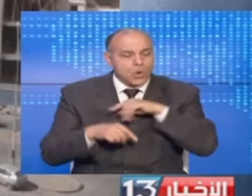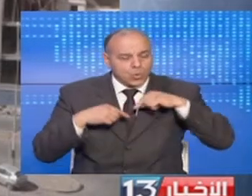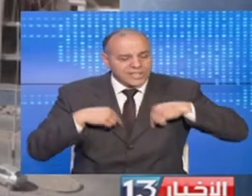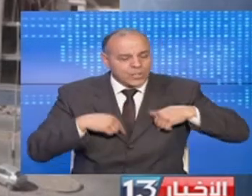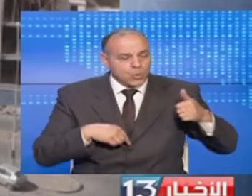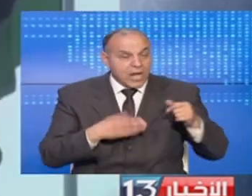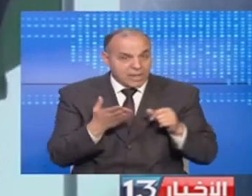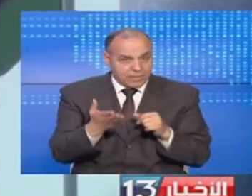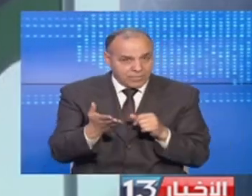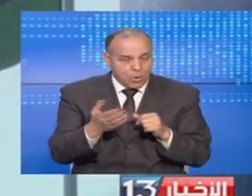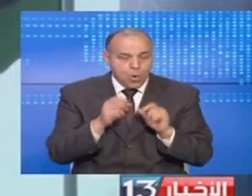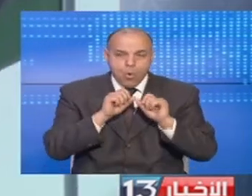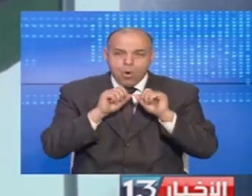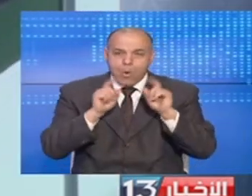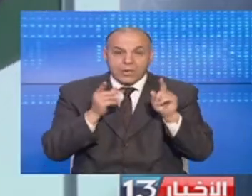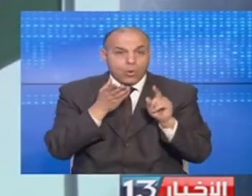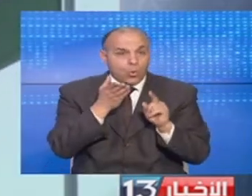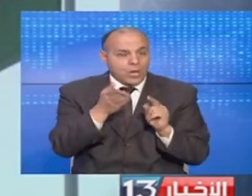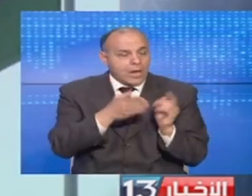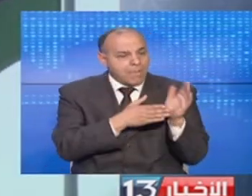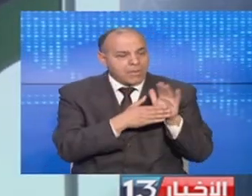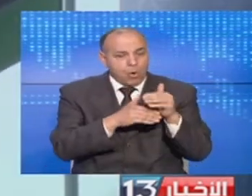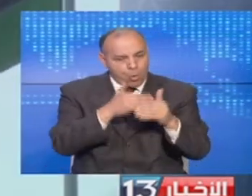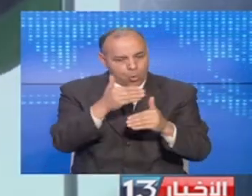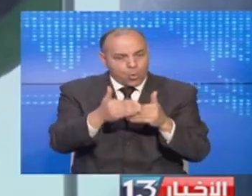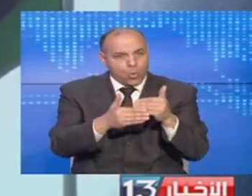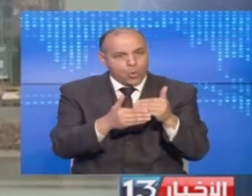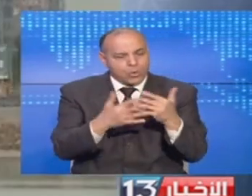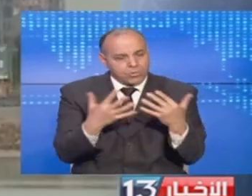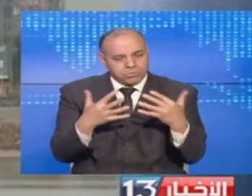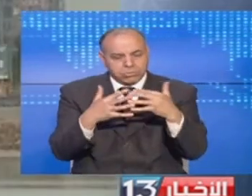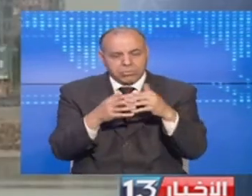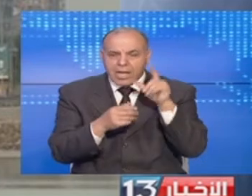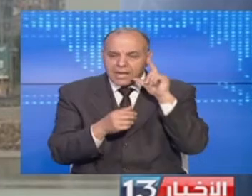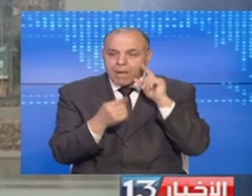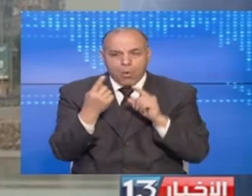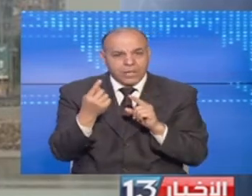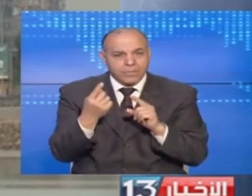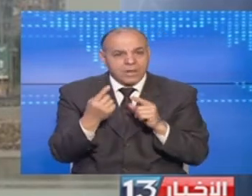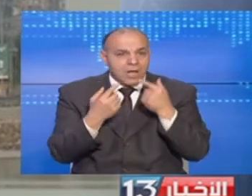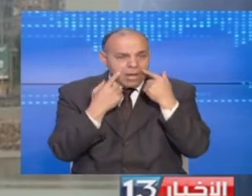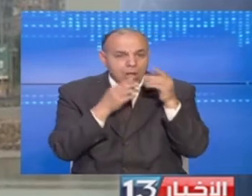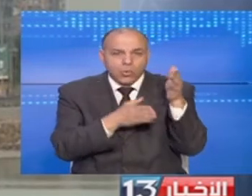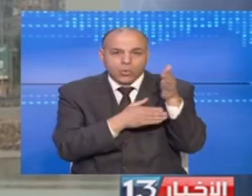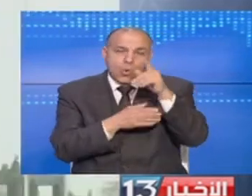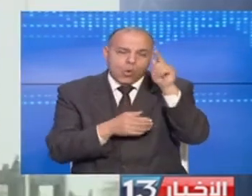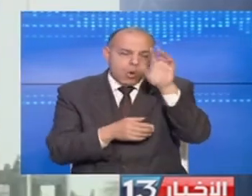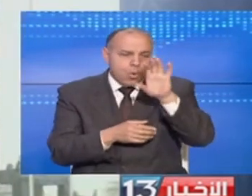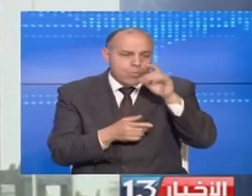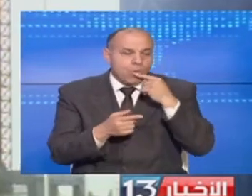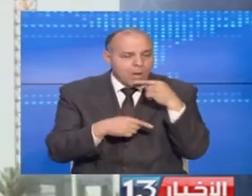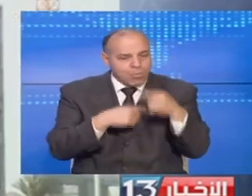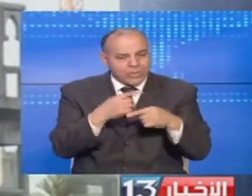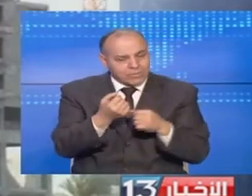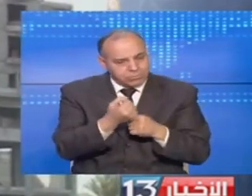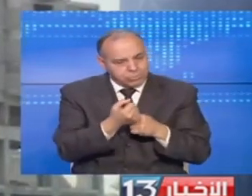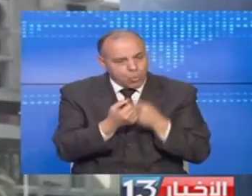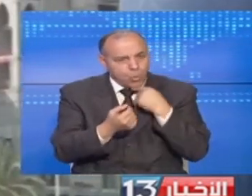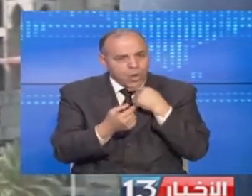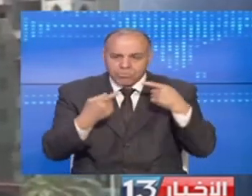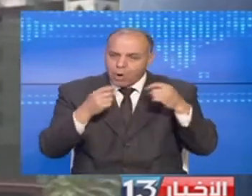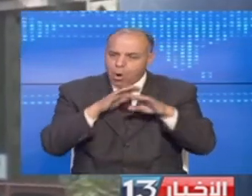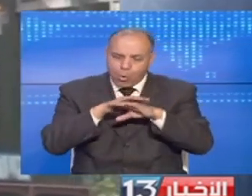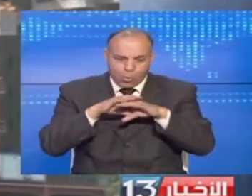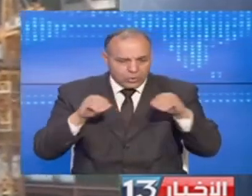التنفيذيه وبينت ان ذلك يمثل خطوه نحو وحده البلاد كما شددت الدول الغربيه على مواصله دعم وقف اطلاق